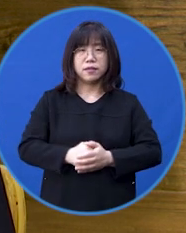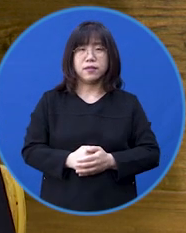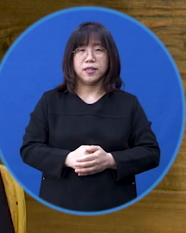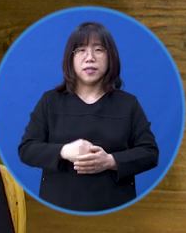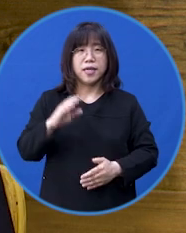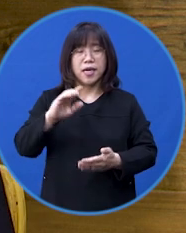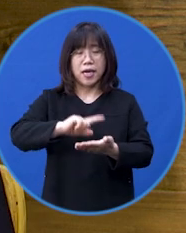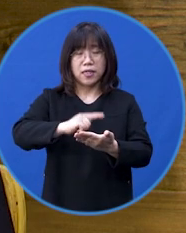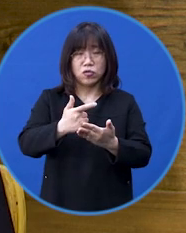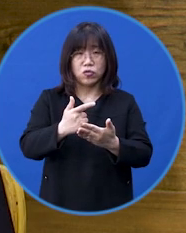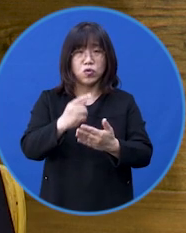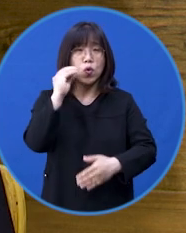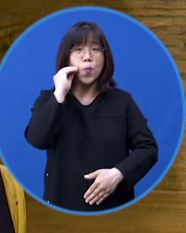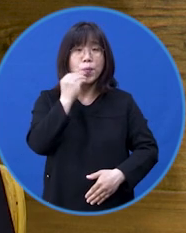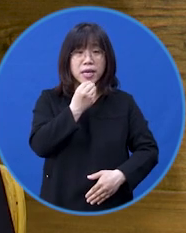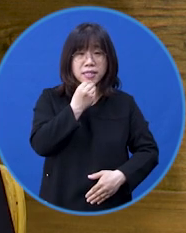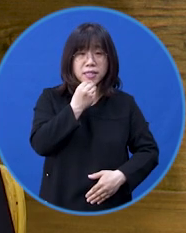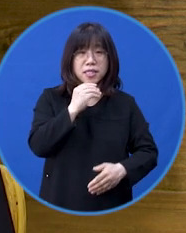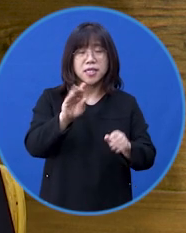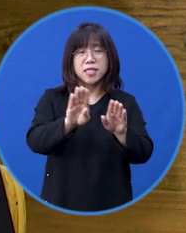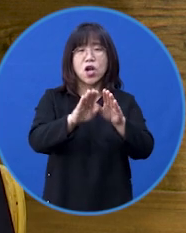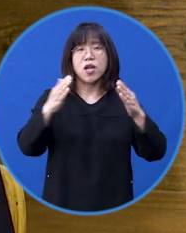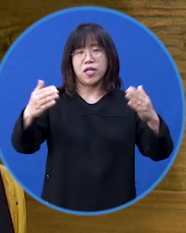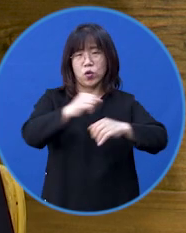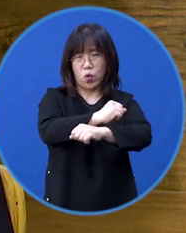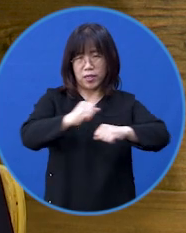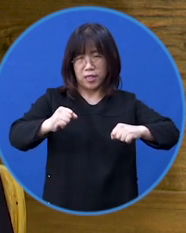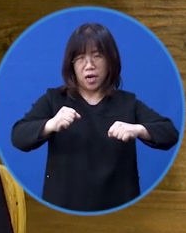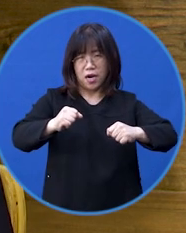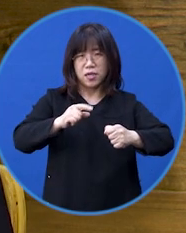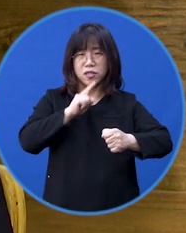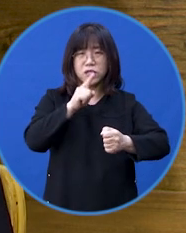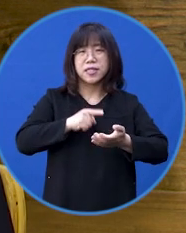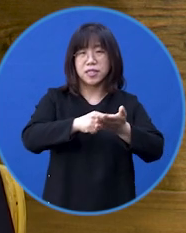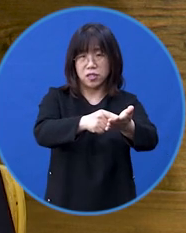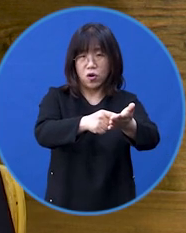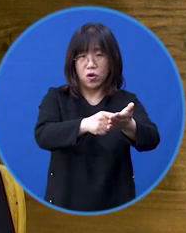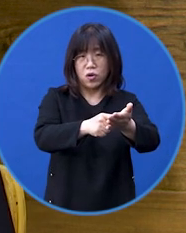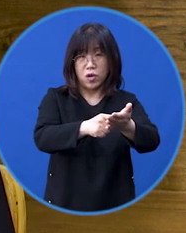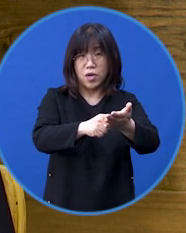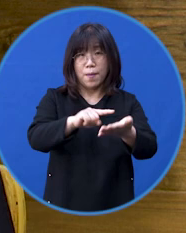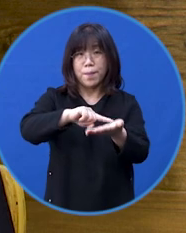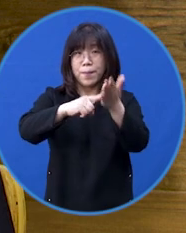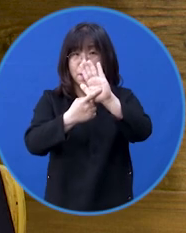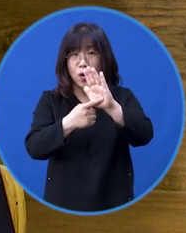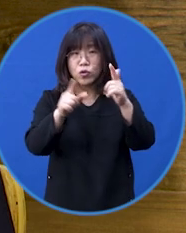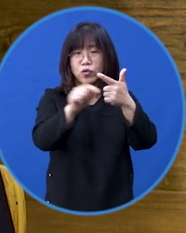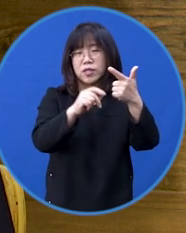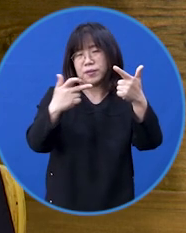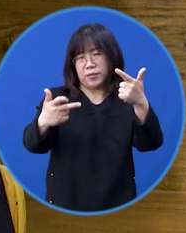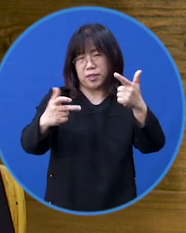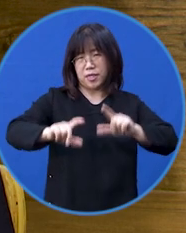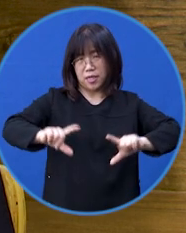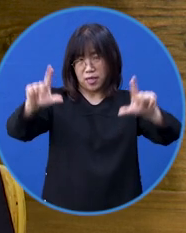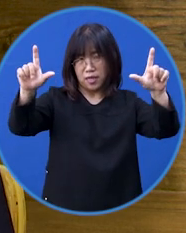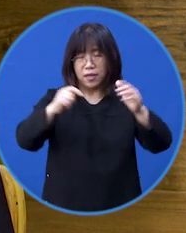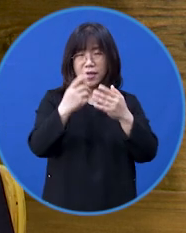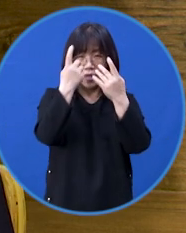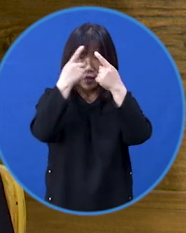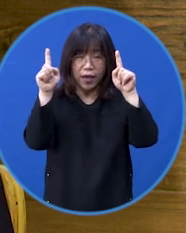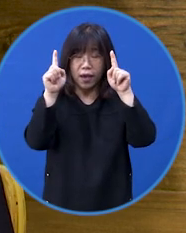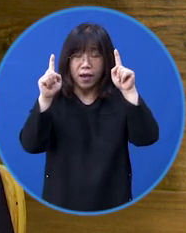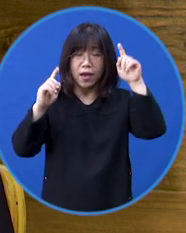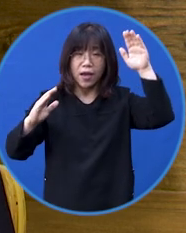6시까지이며 강서구청 홈페이지 열린광장을 통해 신청하면 됩니다. 대상자 발표는 6월 17일